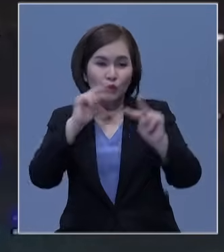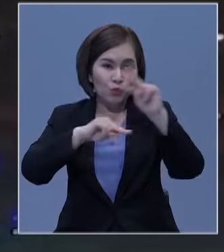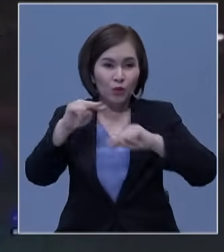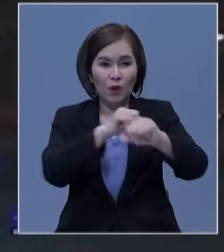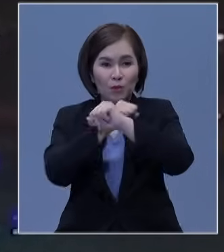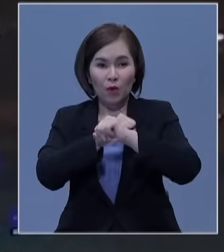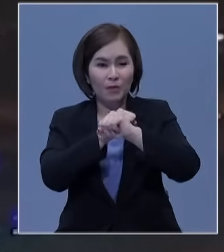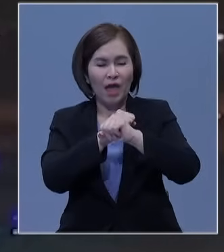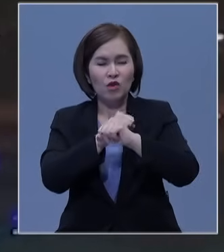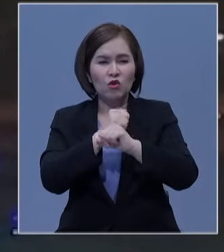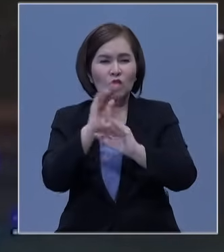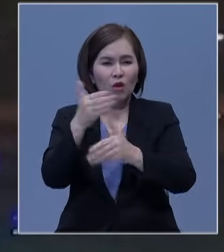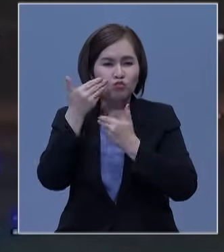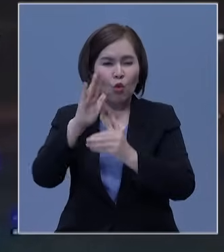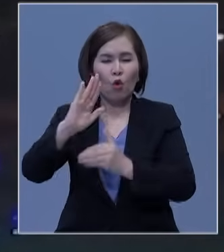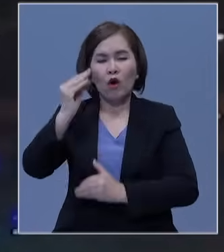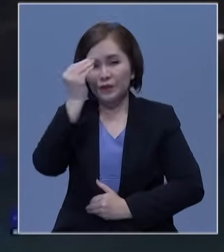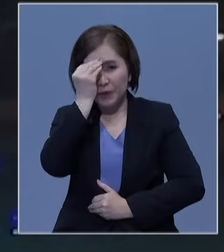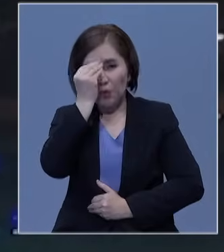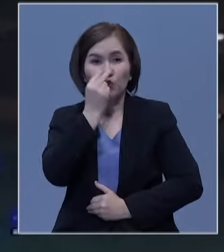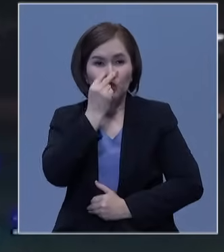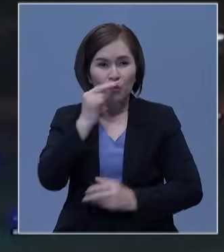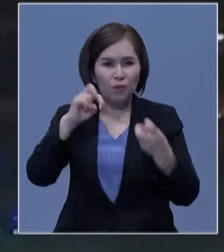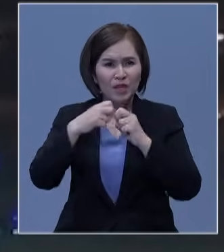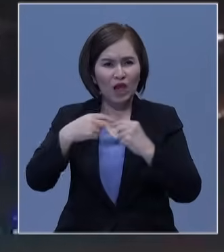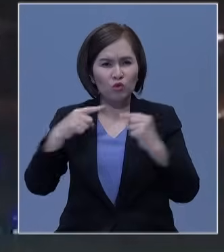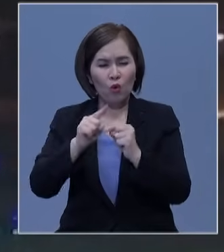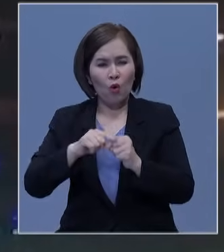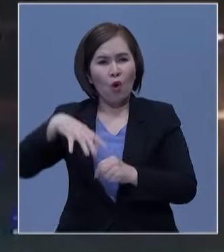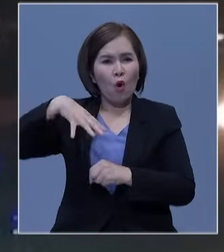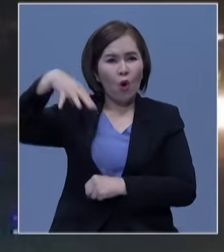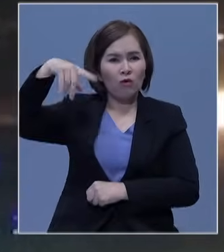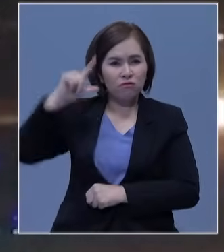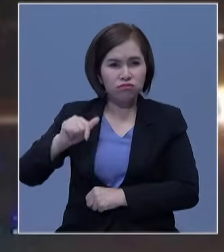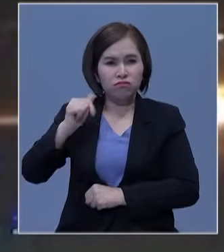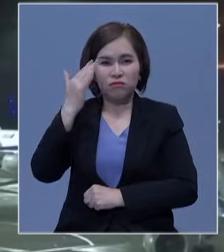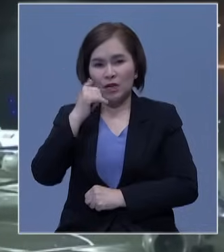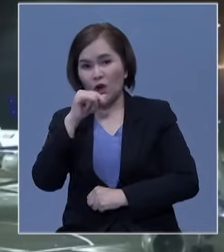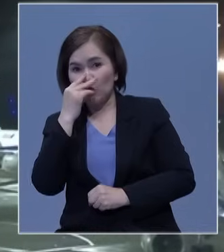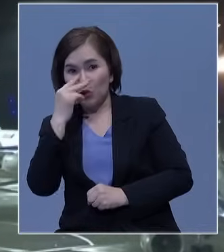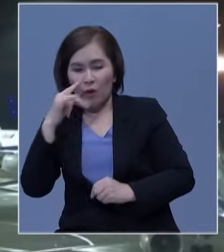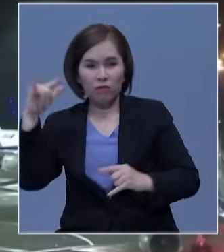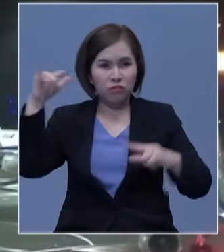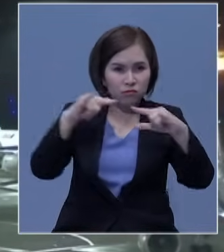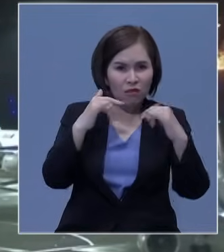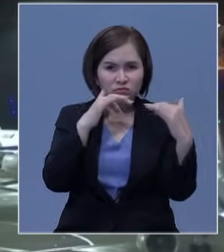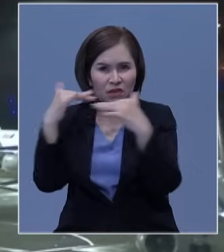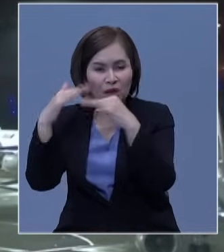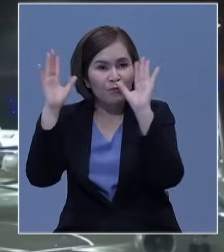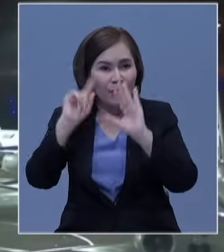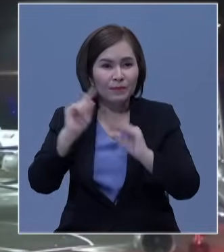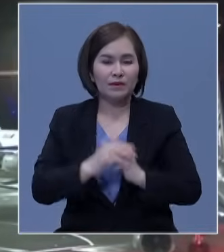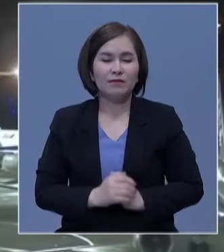ปุ่นจะเน้นเป็นเรื่องของการสื่อสารระหว่างหอบังคับการบินกับเครื่องบินทั้งสองลำนะคะ